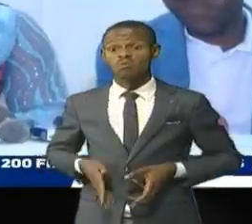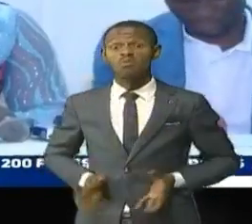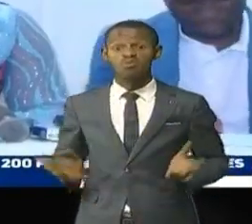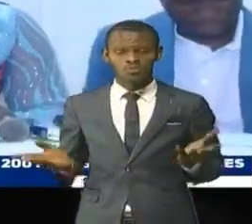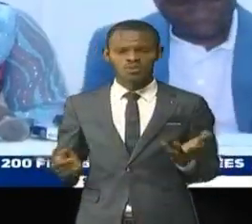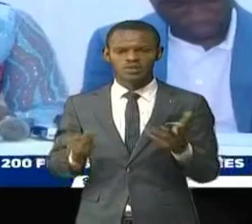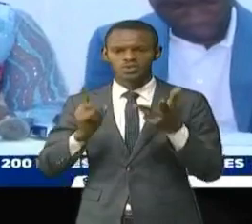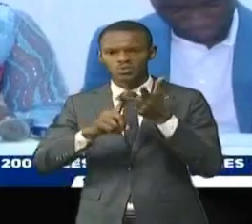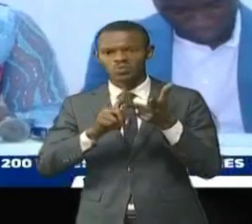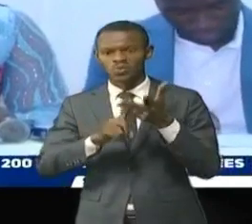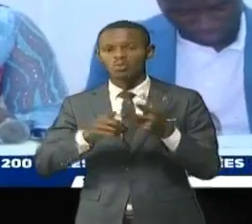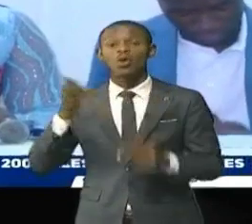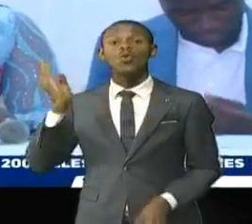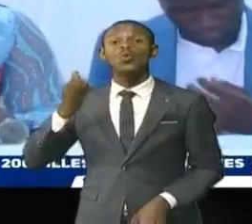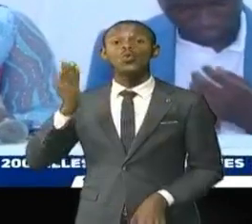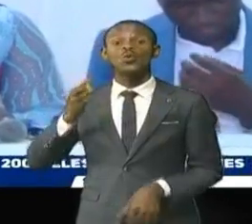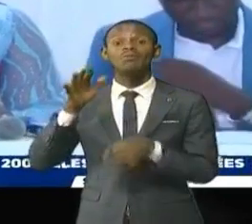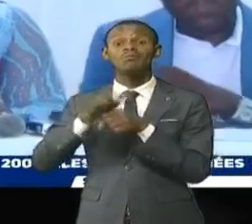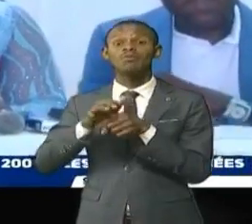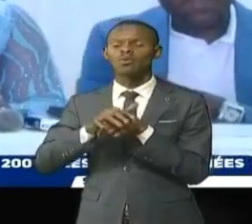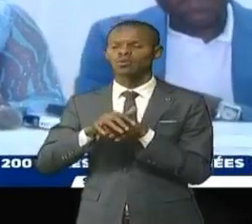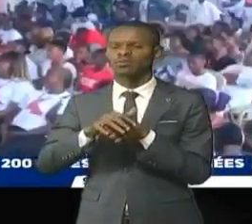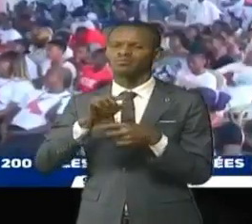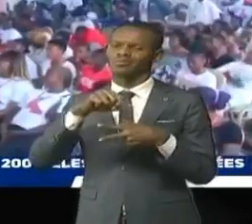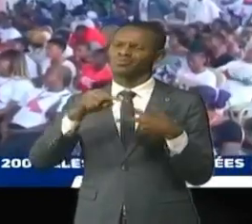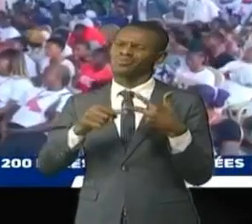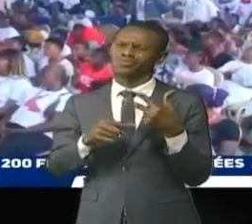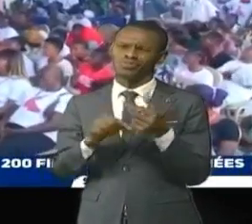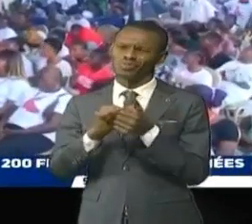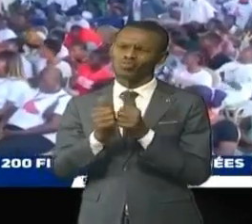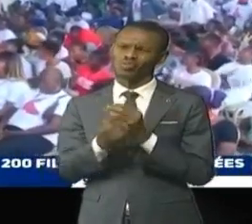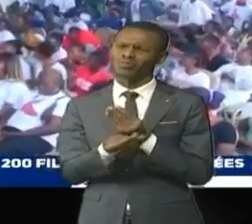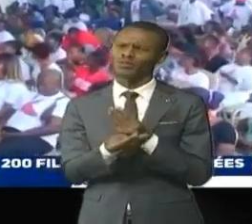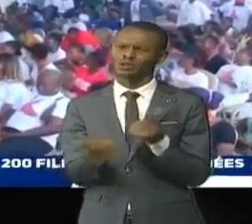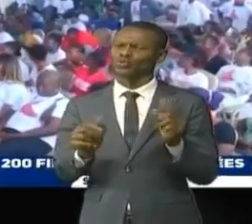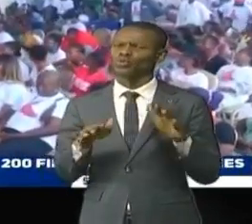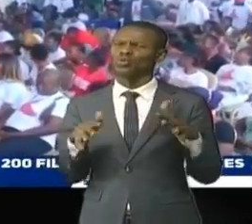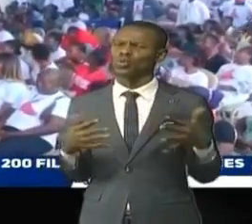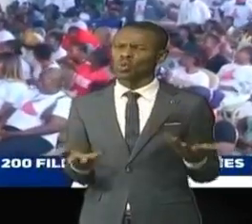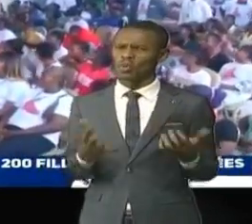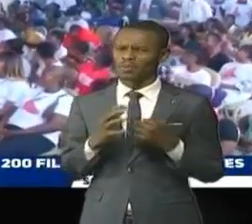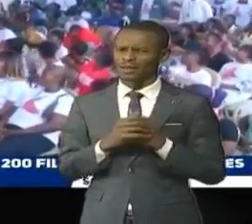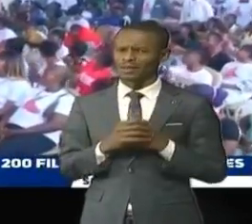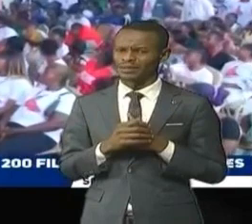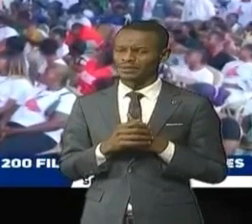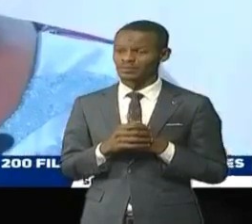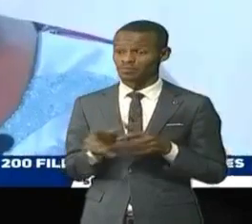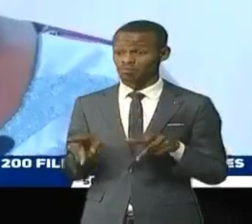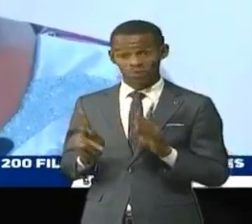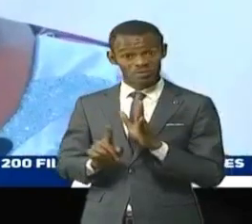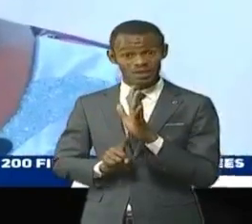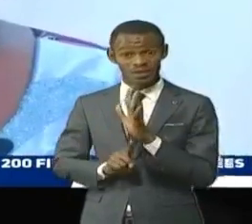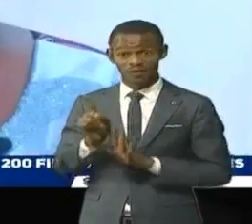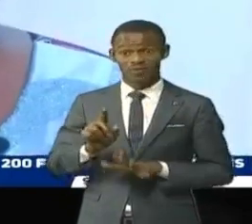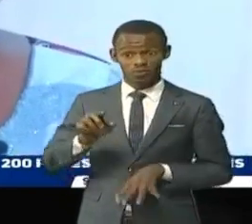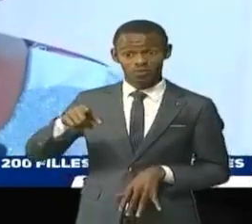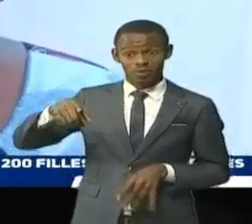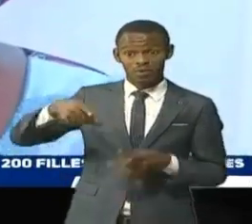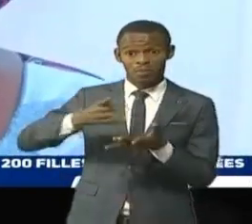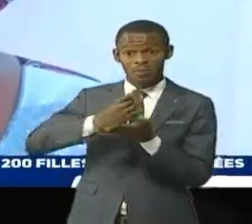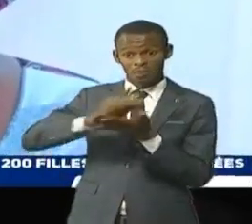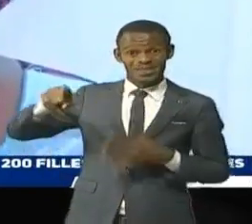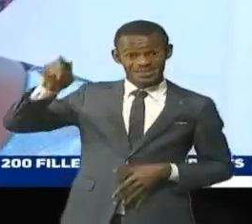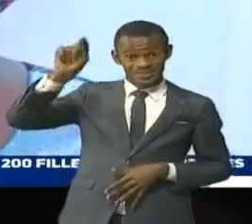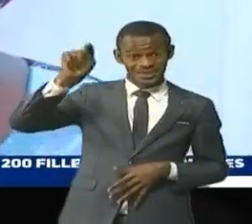et autres situations de précarité. Comment résoudre ce problème et renverser la tendance? Keren Tendai,